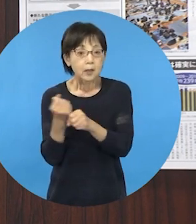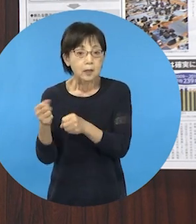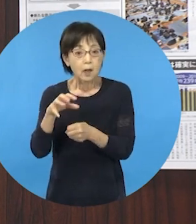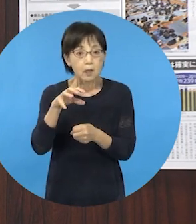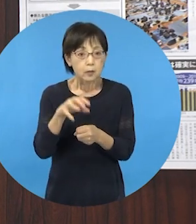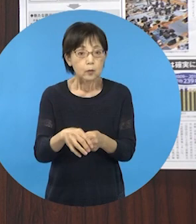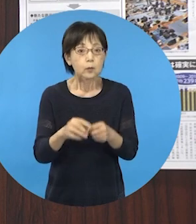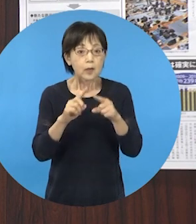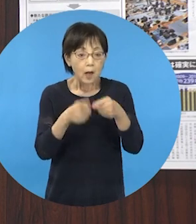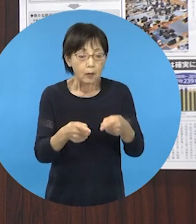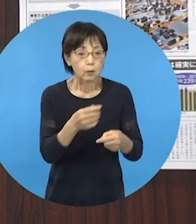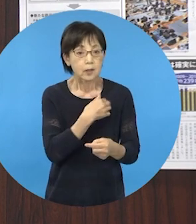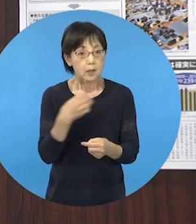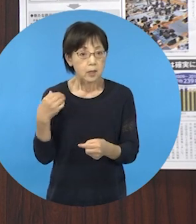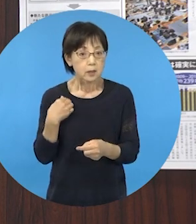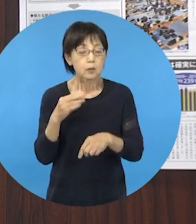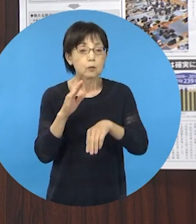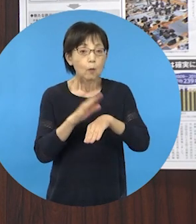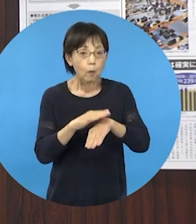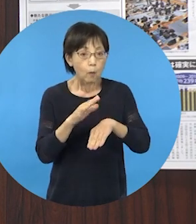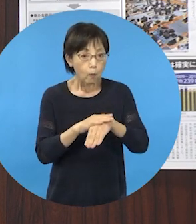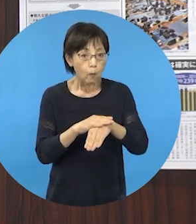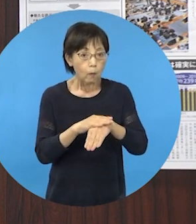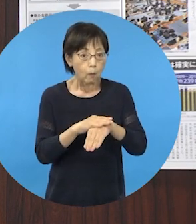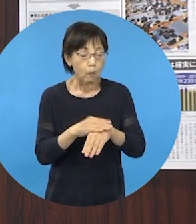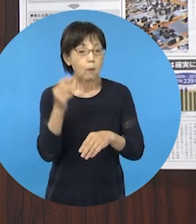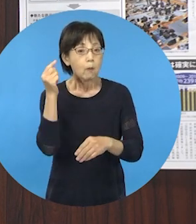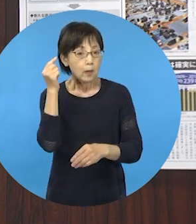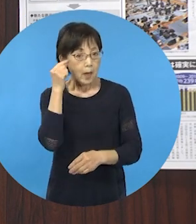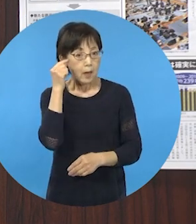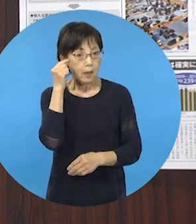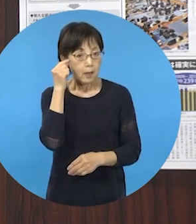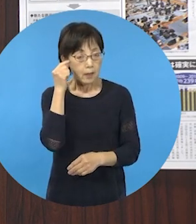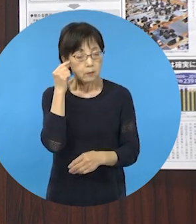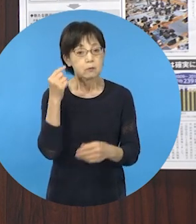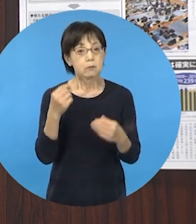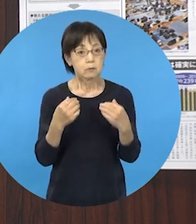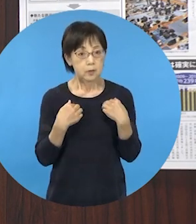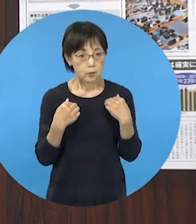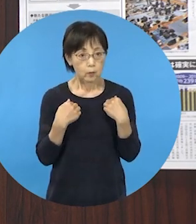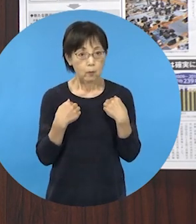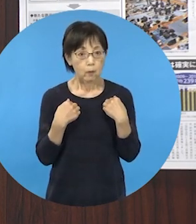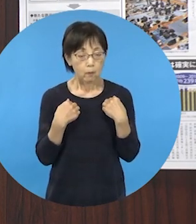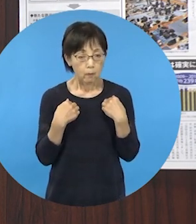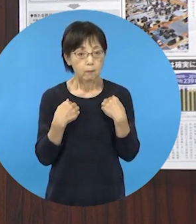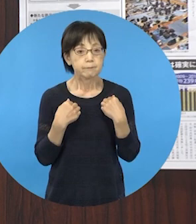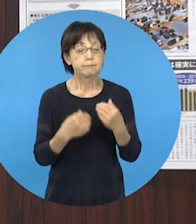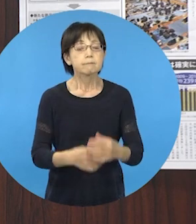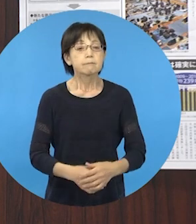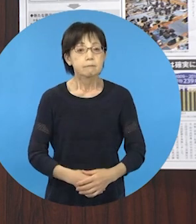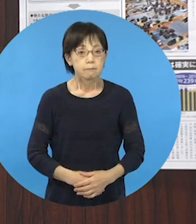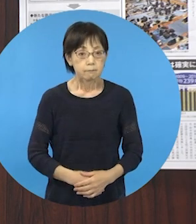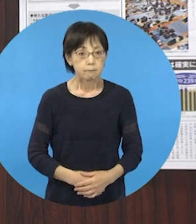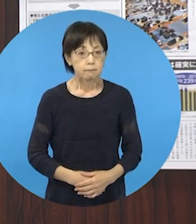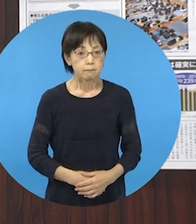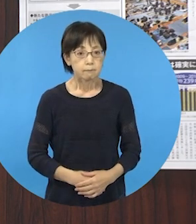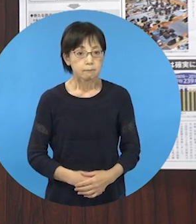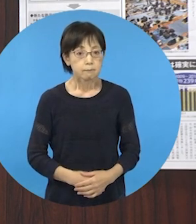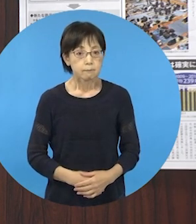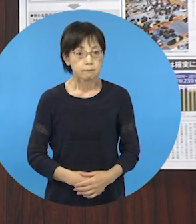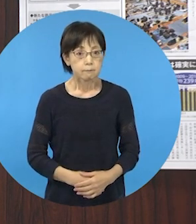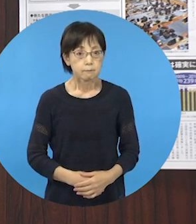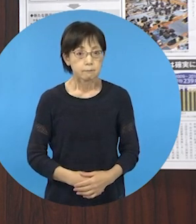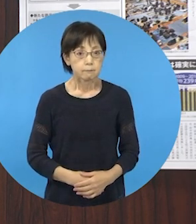るためには、すべての避難所にまんべんなく避難していただく仕組みを作っていくことが必要になります